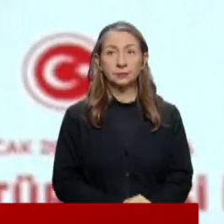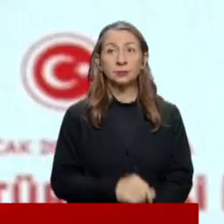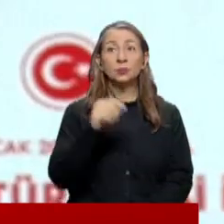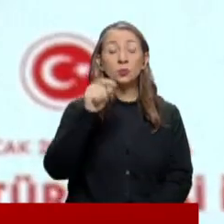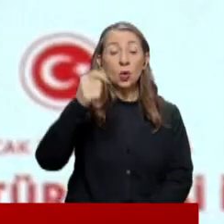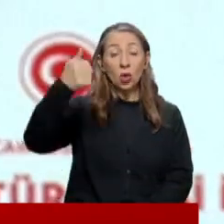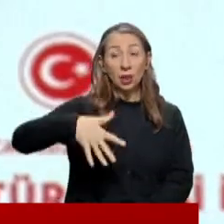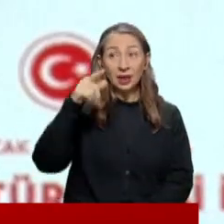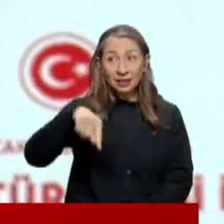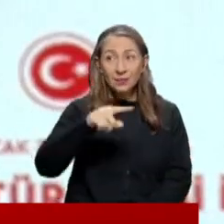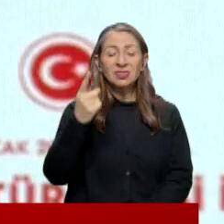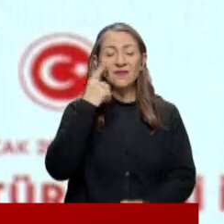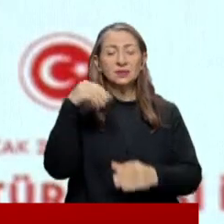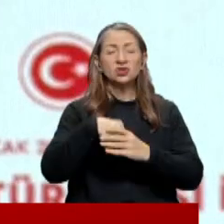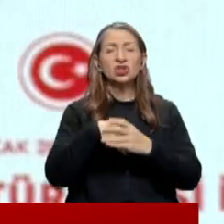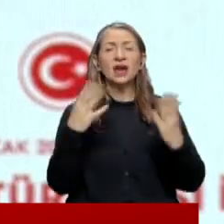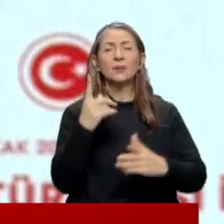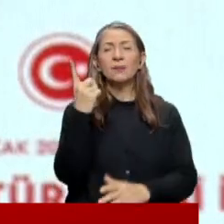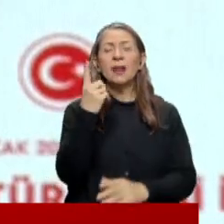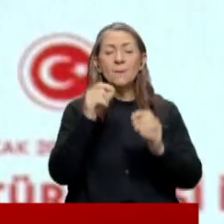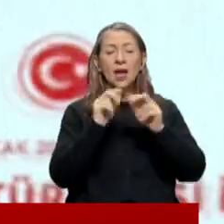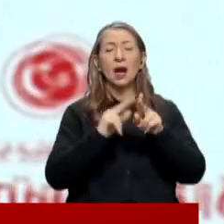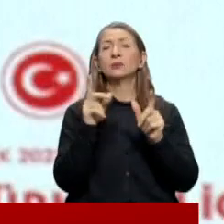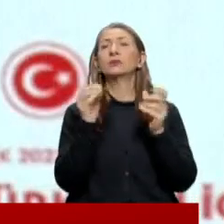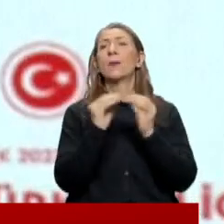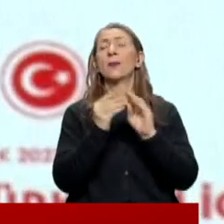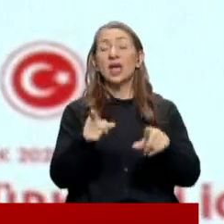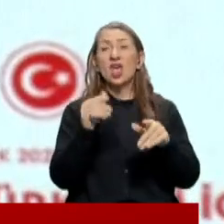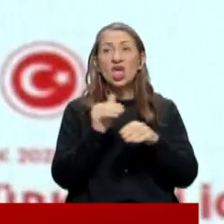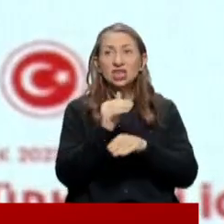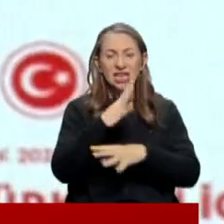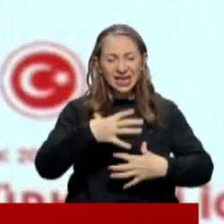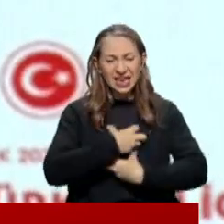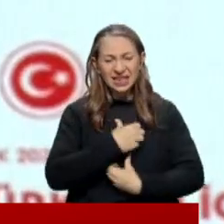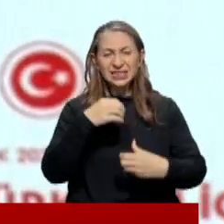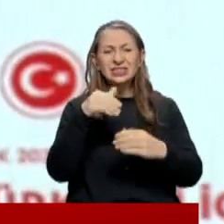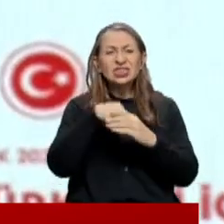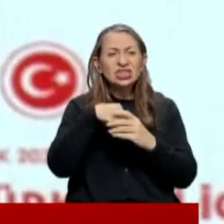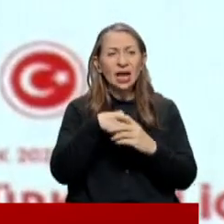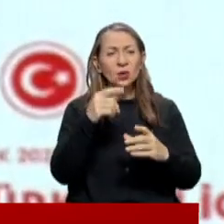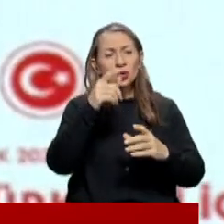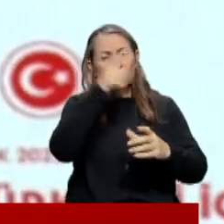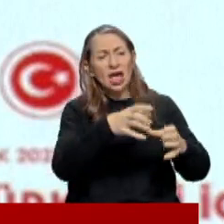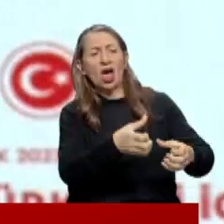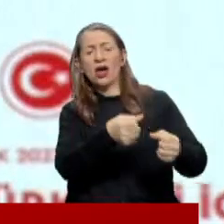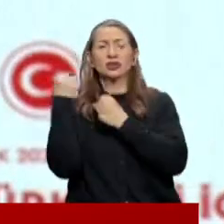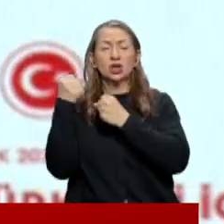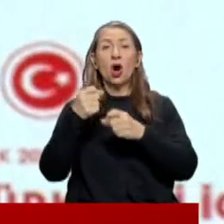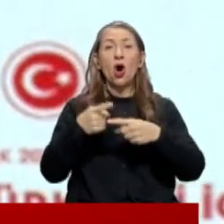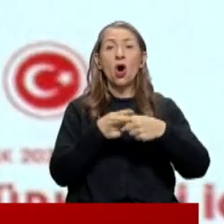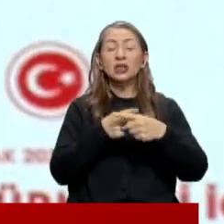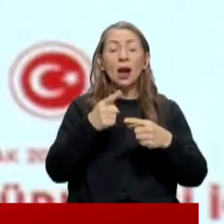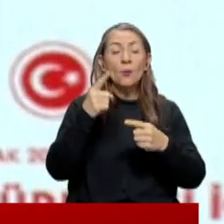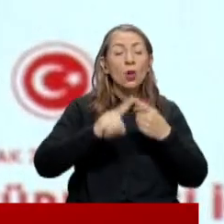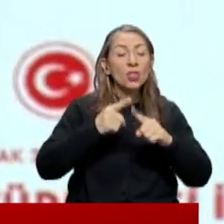Bu yönetim devletimiz için artık bir beka sorunu oldu. Yaşanan kriz ortamından ülkemizi çekip çıkaracak ortak